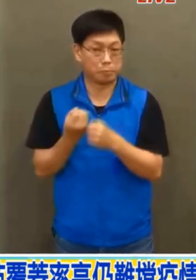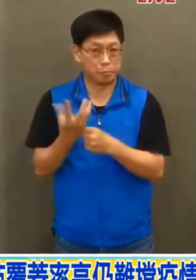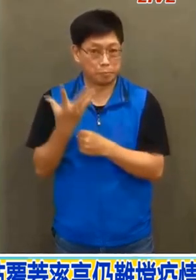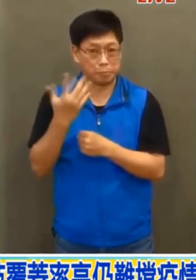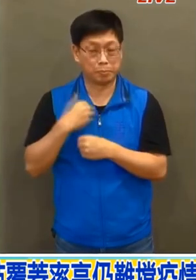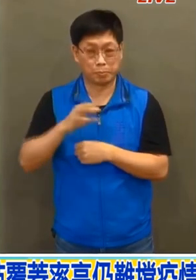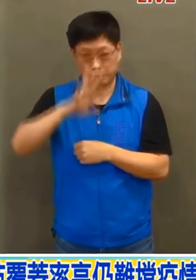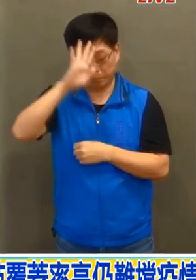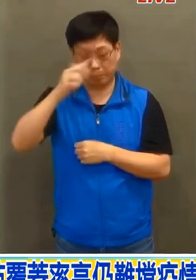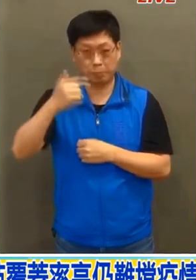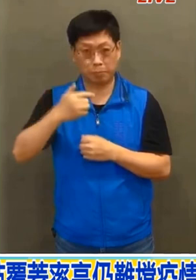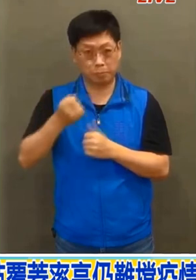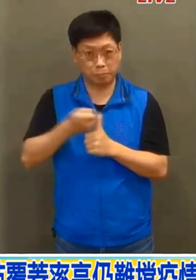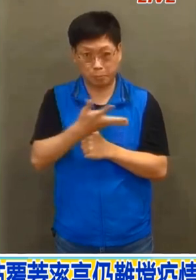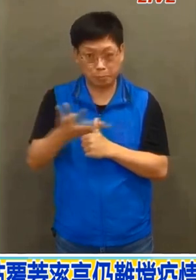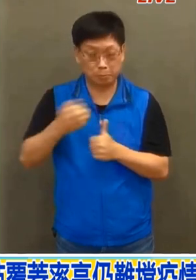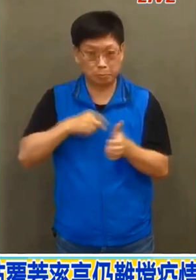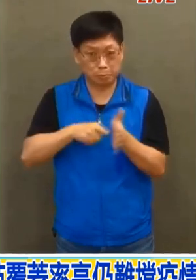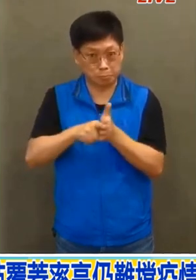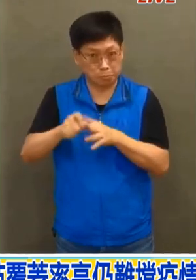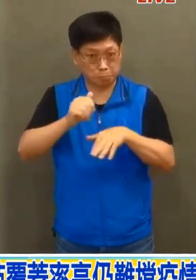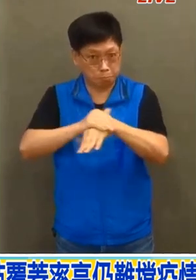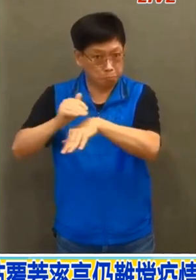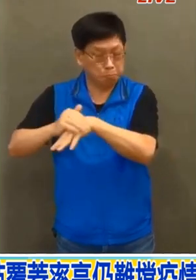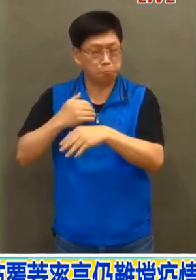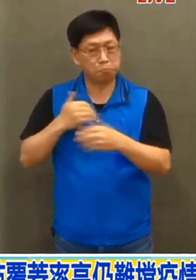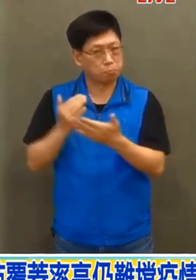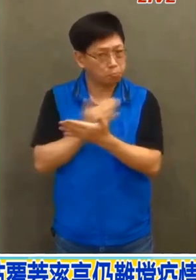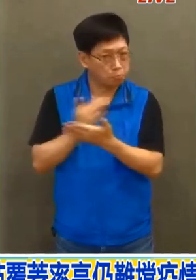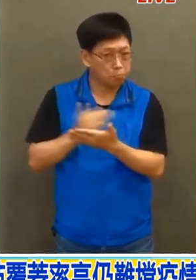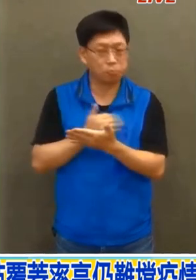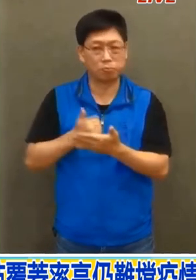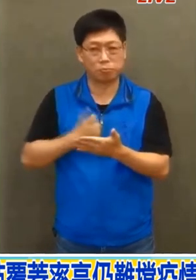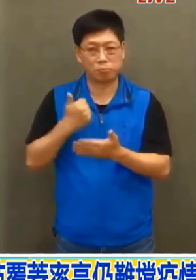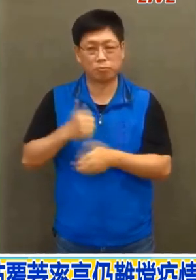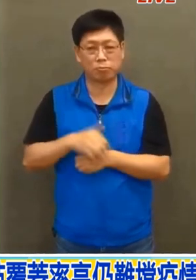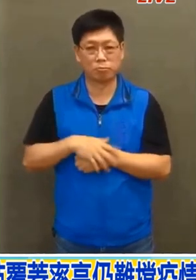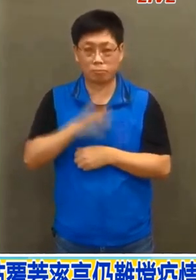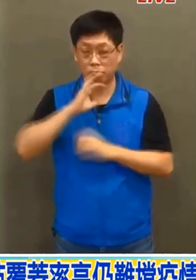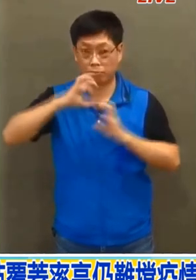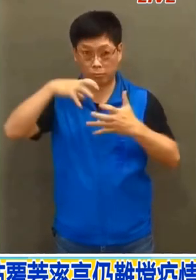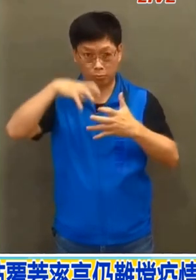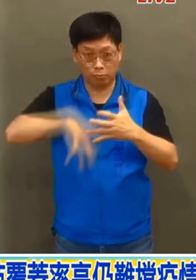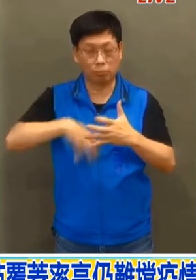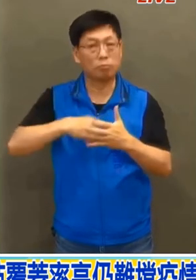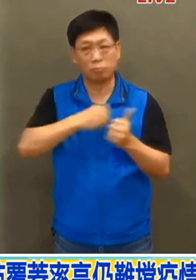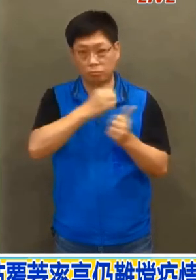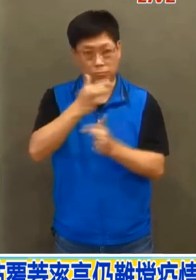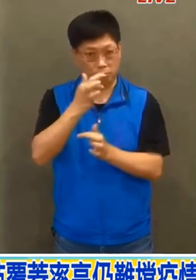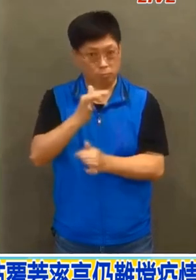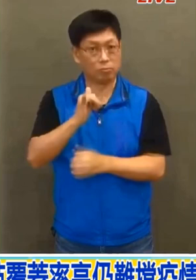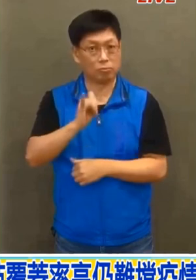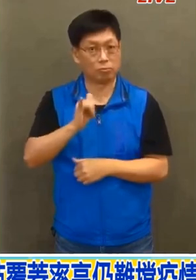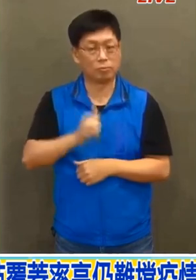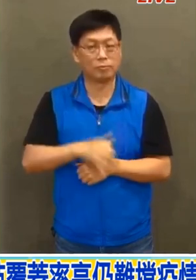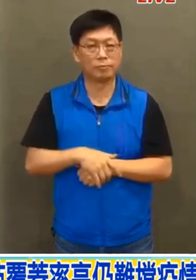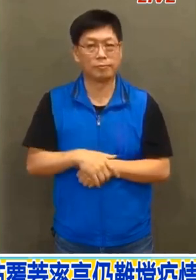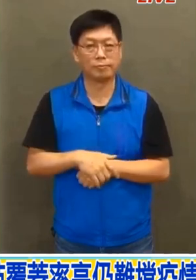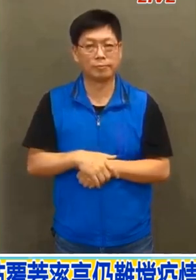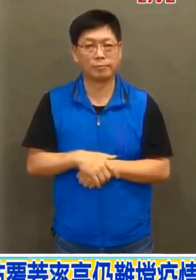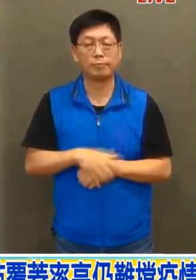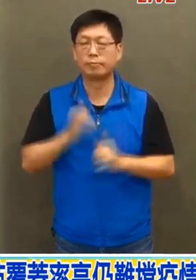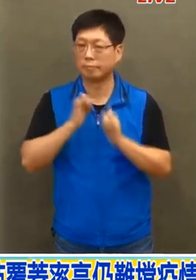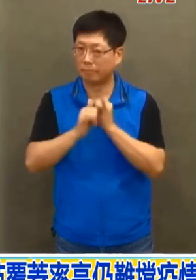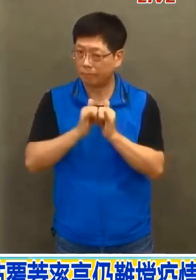情的专家学者的研判，已经在整个 境内的管控能够做到位，人